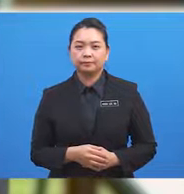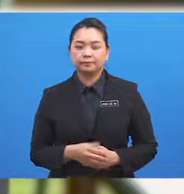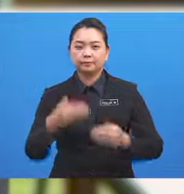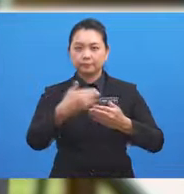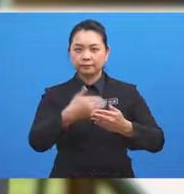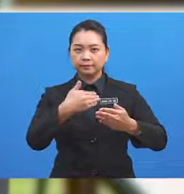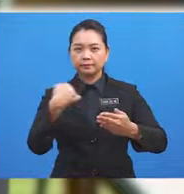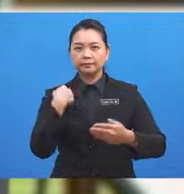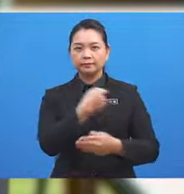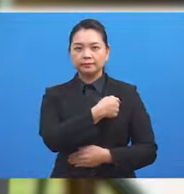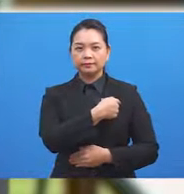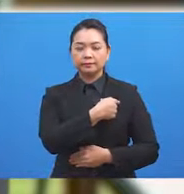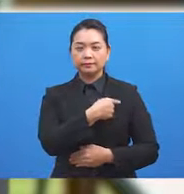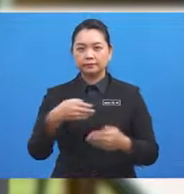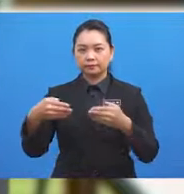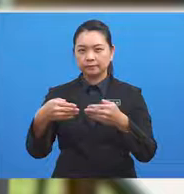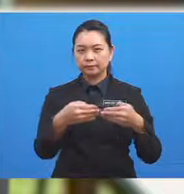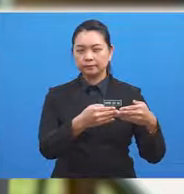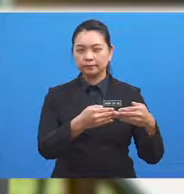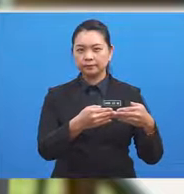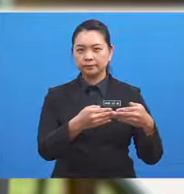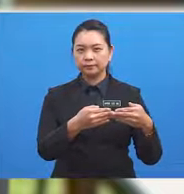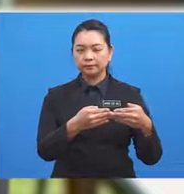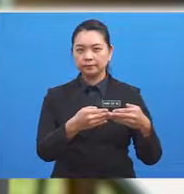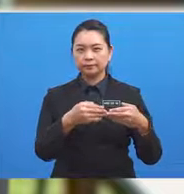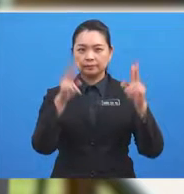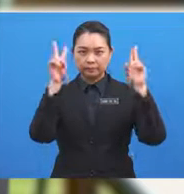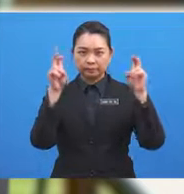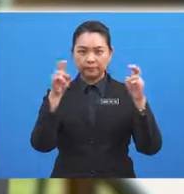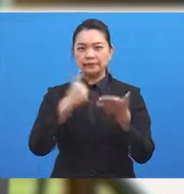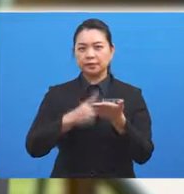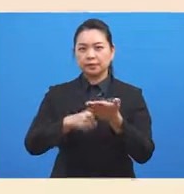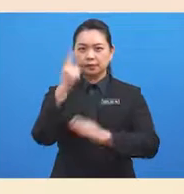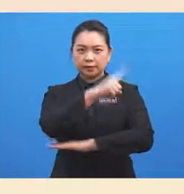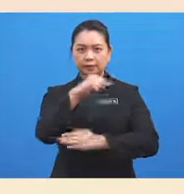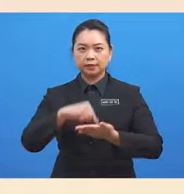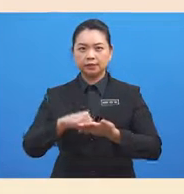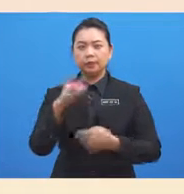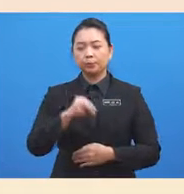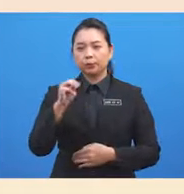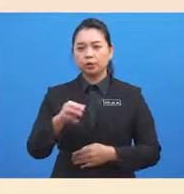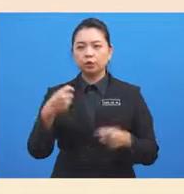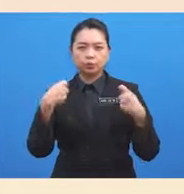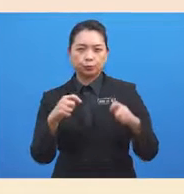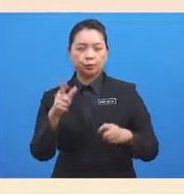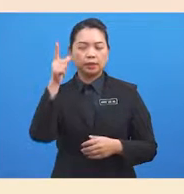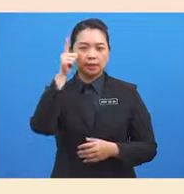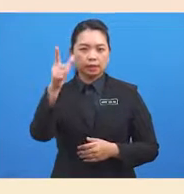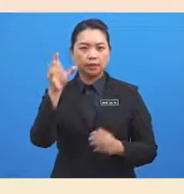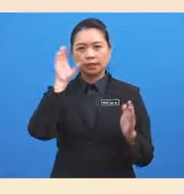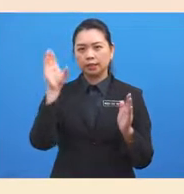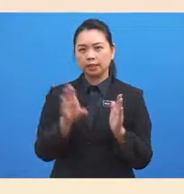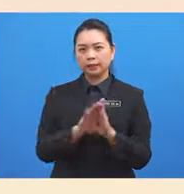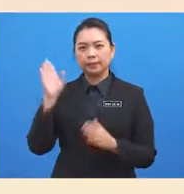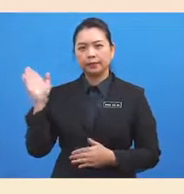Sebelum kita meneruskan topik perbincangan kita pada hari ini, murid-murid, cuba kamu lihat